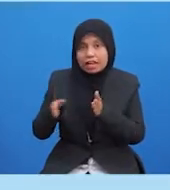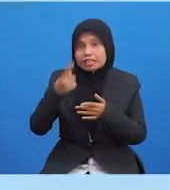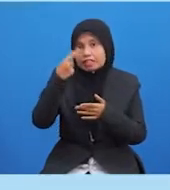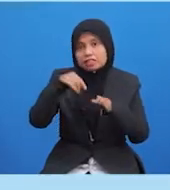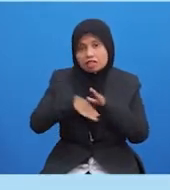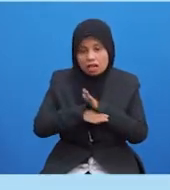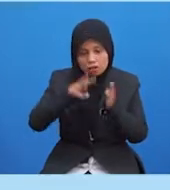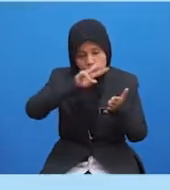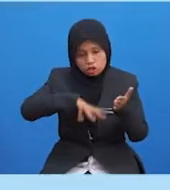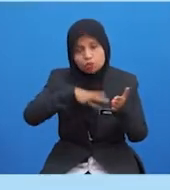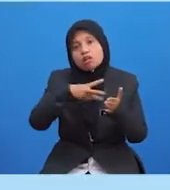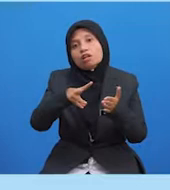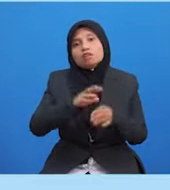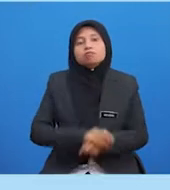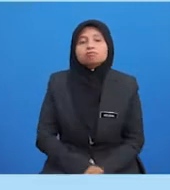jadual.